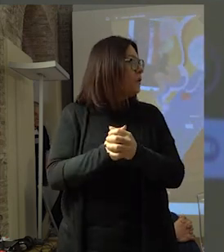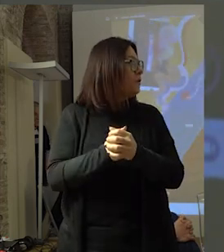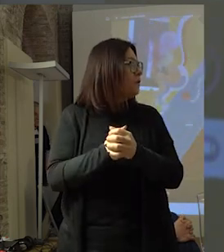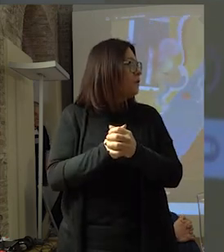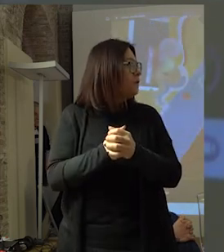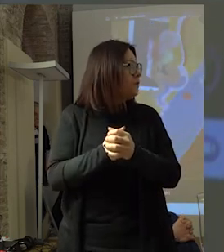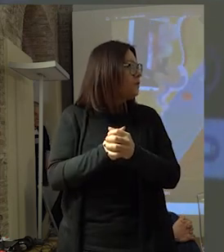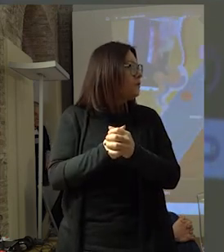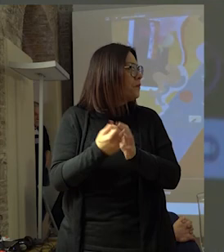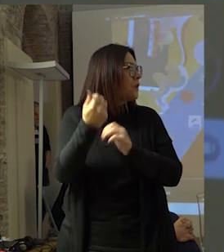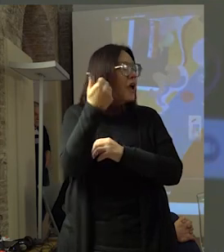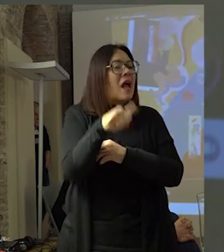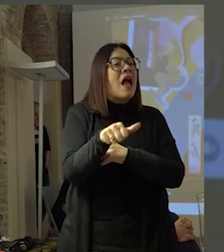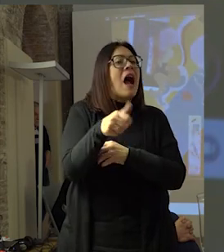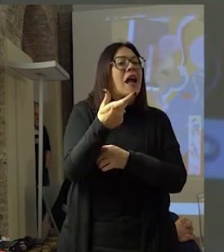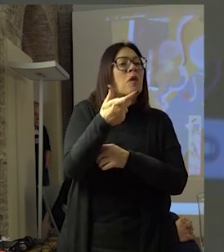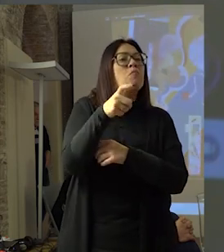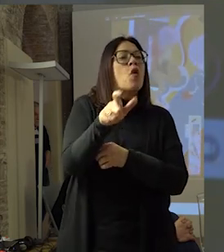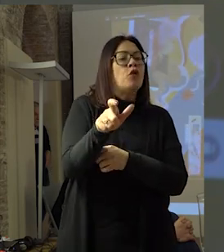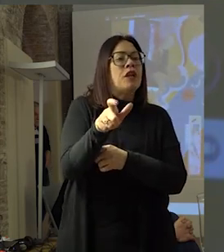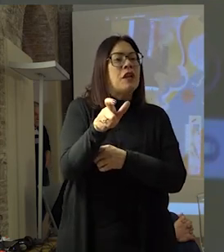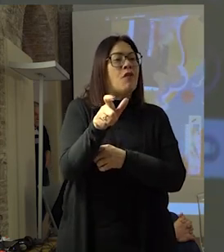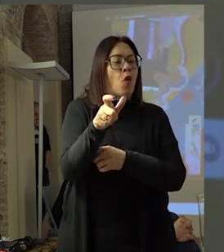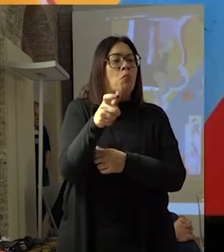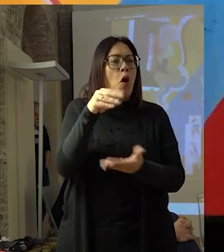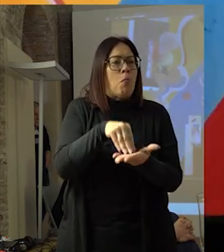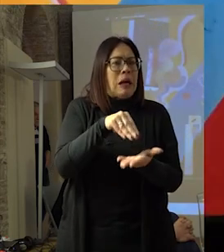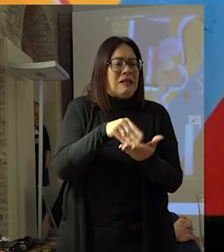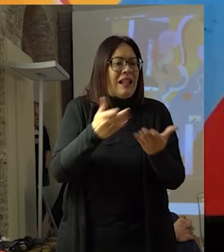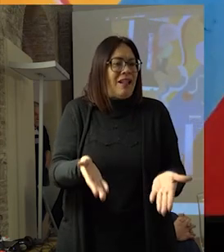motivo per cui sono qui oggi.